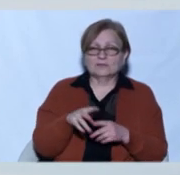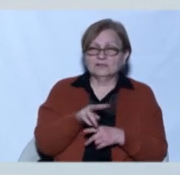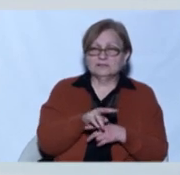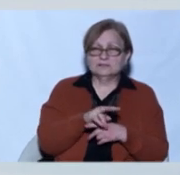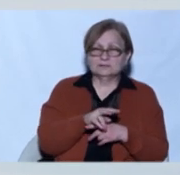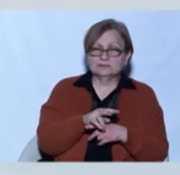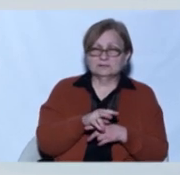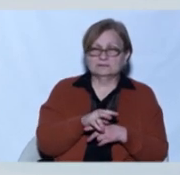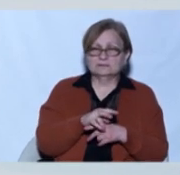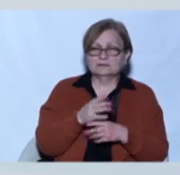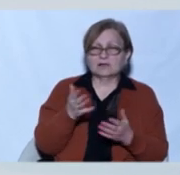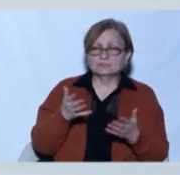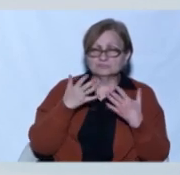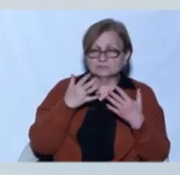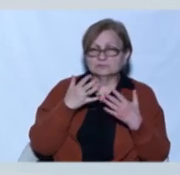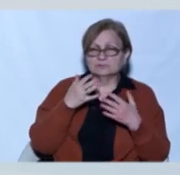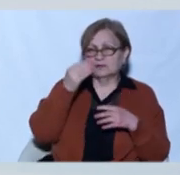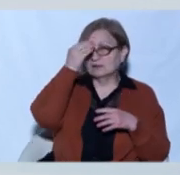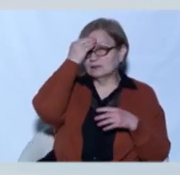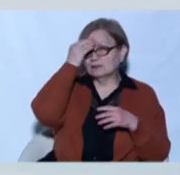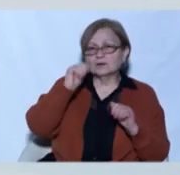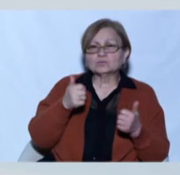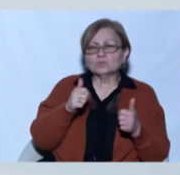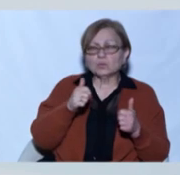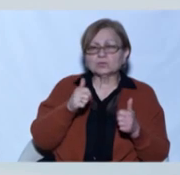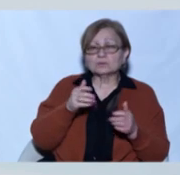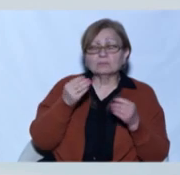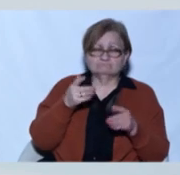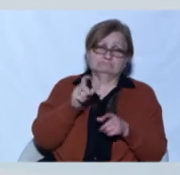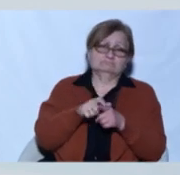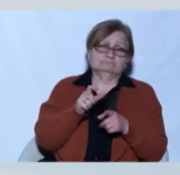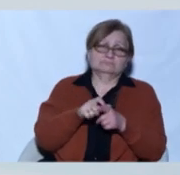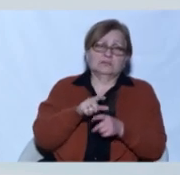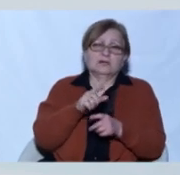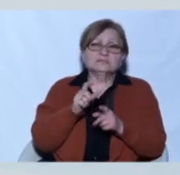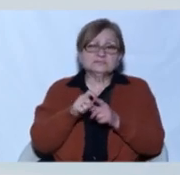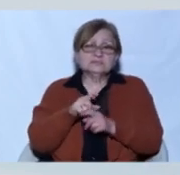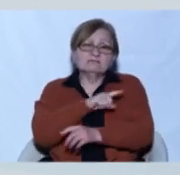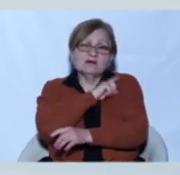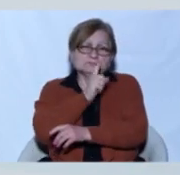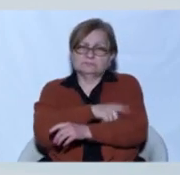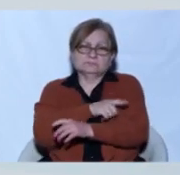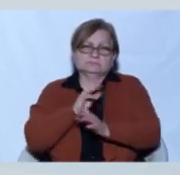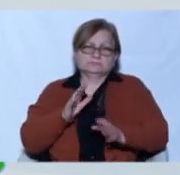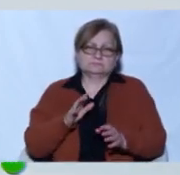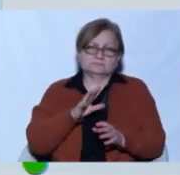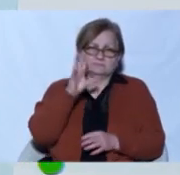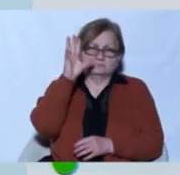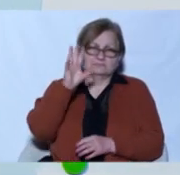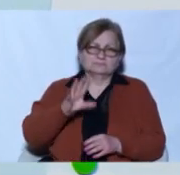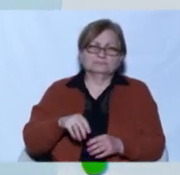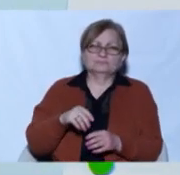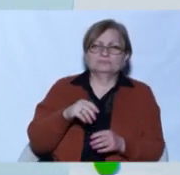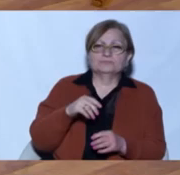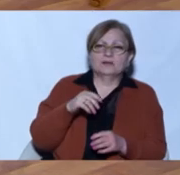ლიტერატურას გამოსახატავად აზრისა აქვს სიტყვა და სიტყვა მძლავრი იარაღია. მხატვარს აქვს ფერი, მუსიკოსს